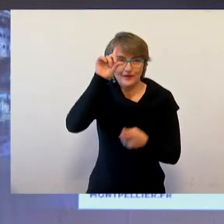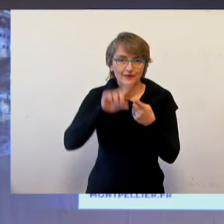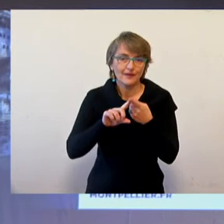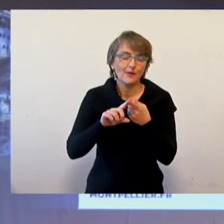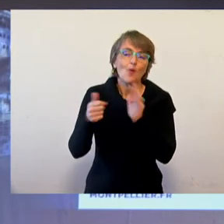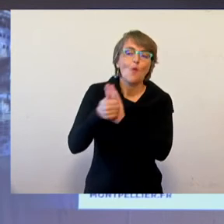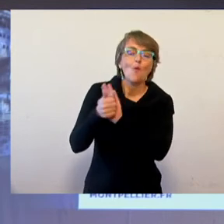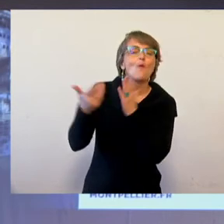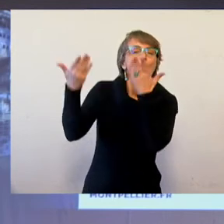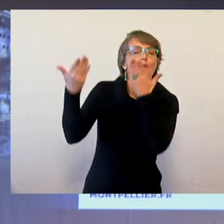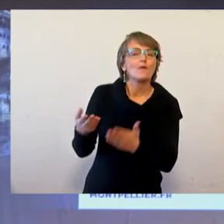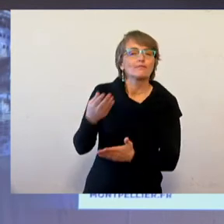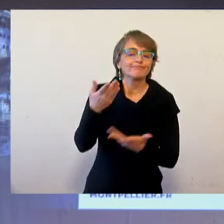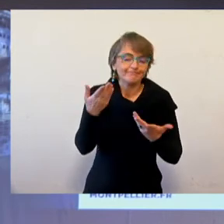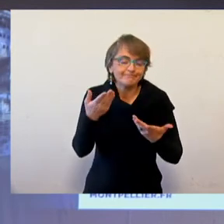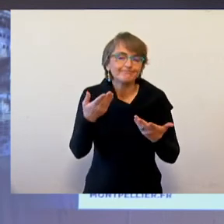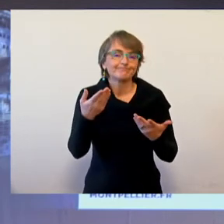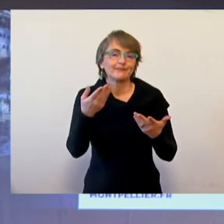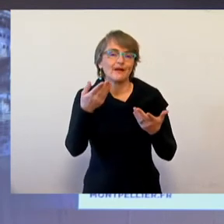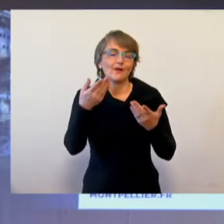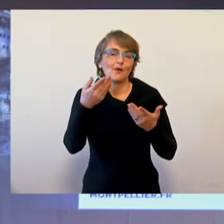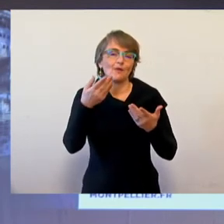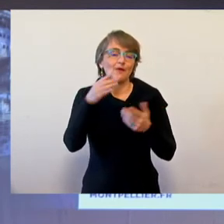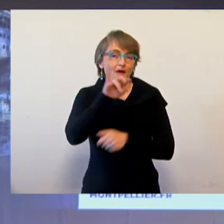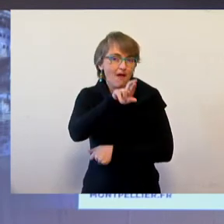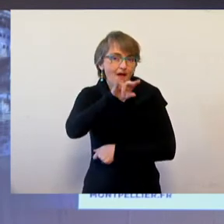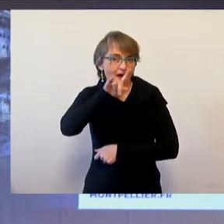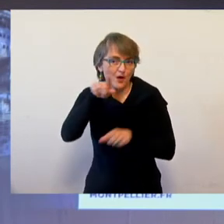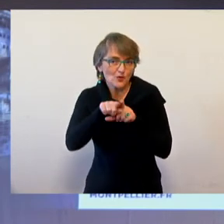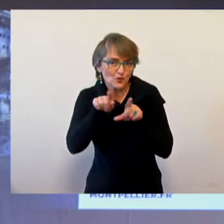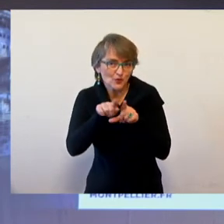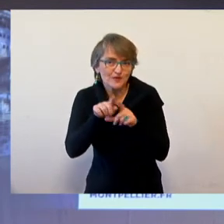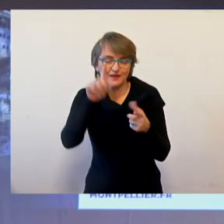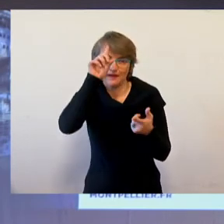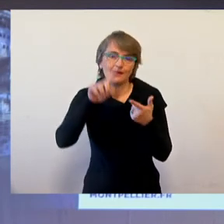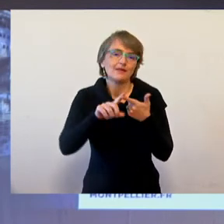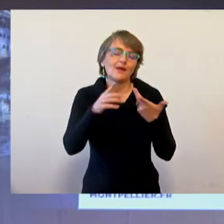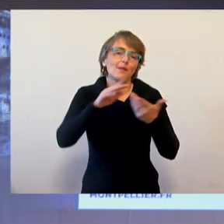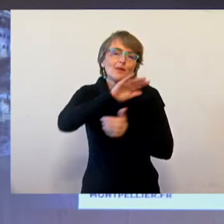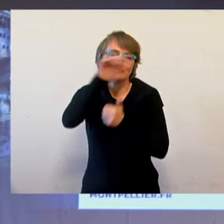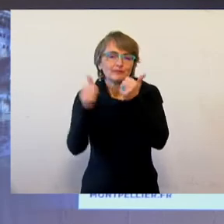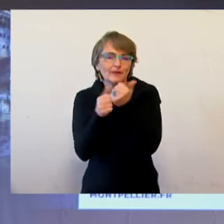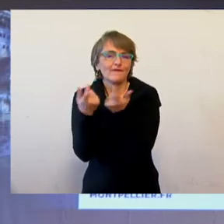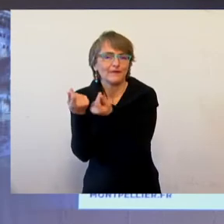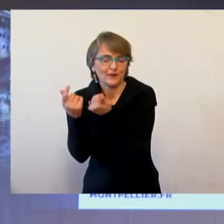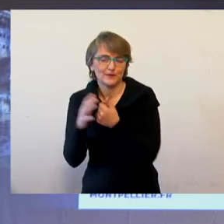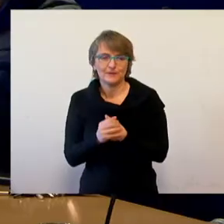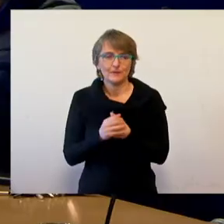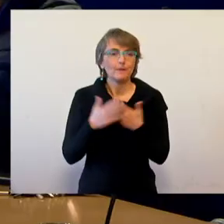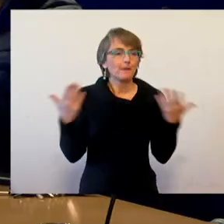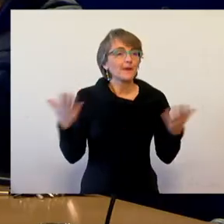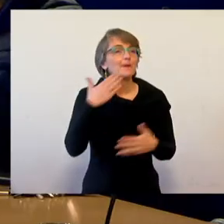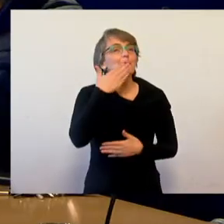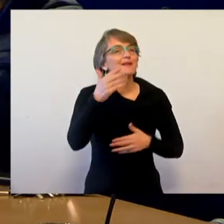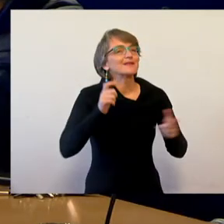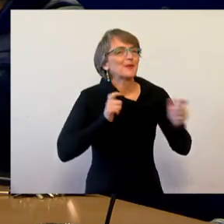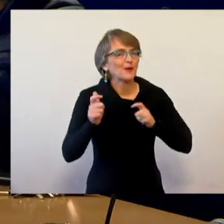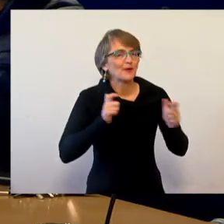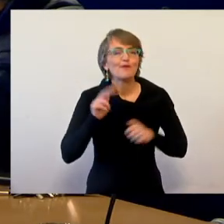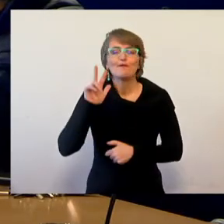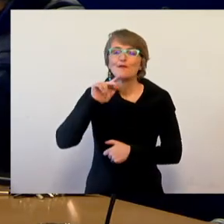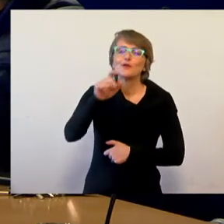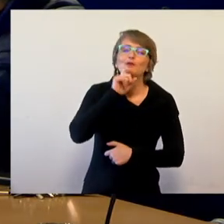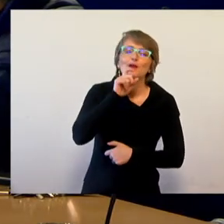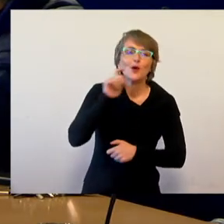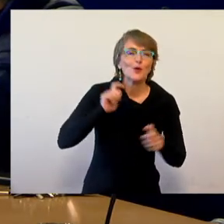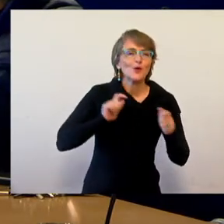finances. Merci, monsieur le maire. Très rapidement, en ce qui me concerne, puisque je laisserai à ma collègue Fatma Nakib le soin de